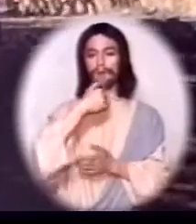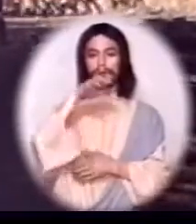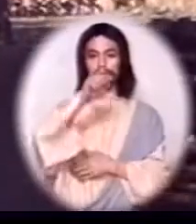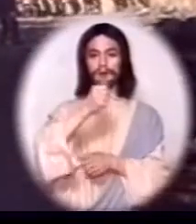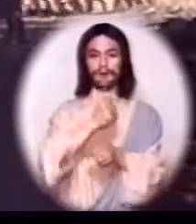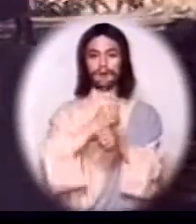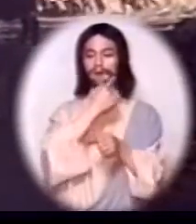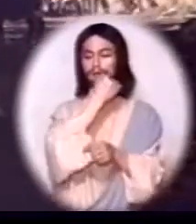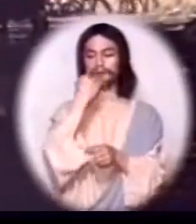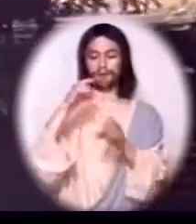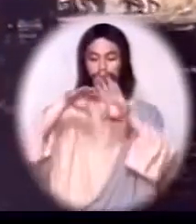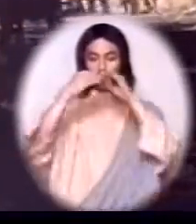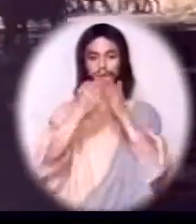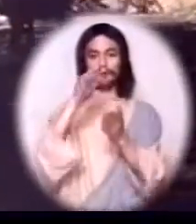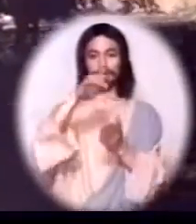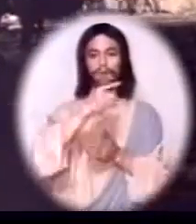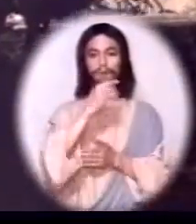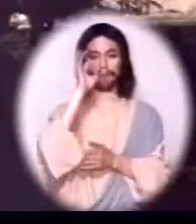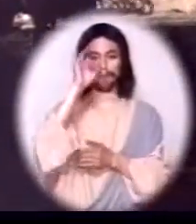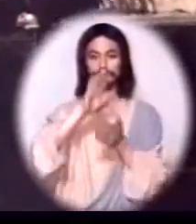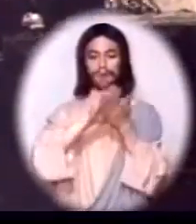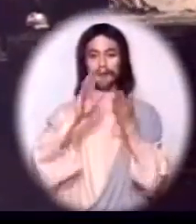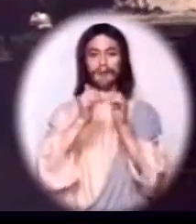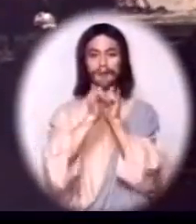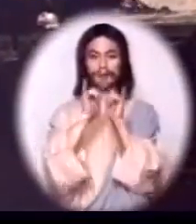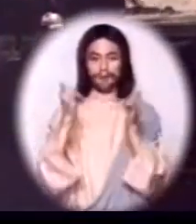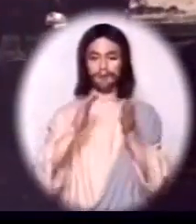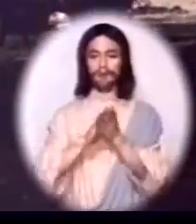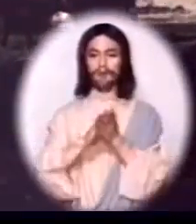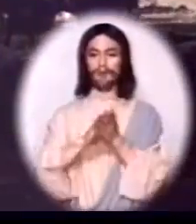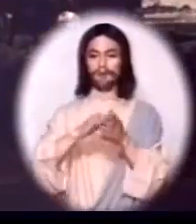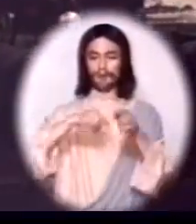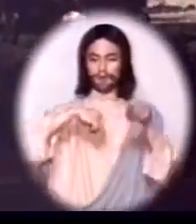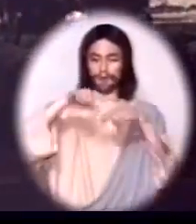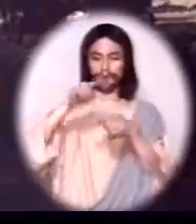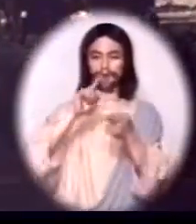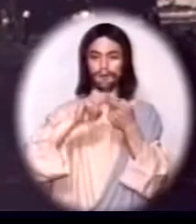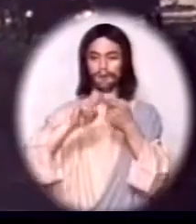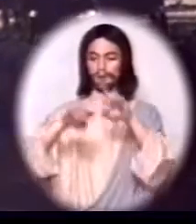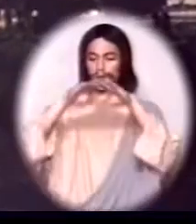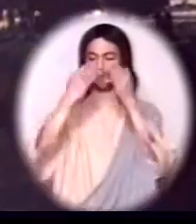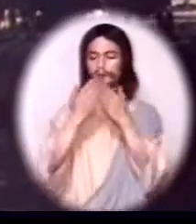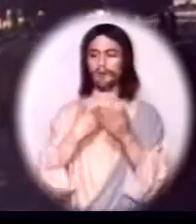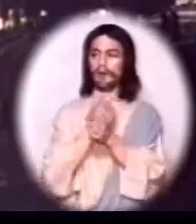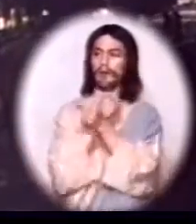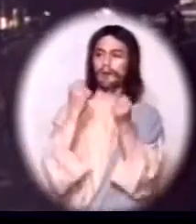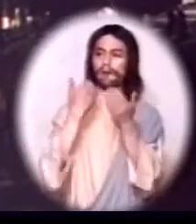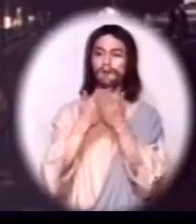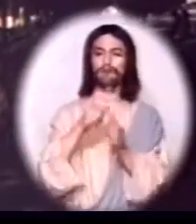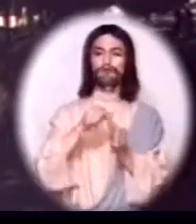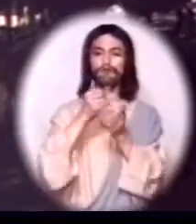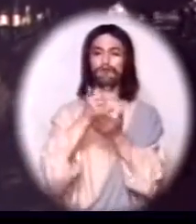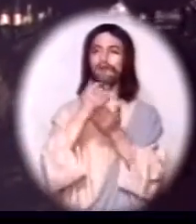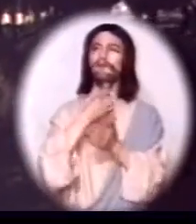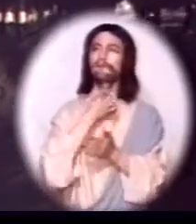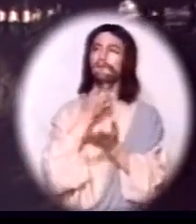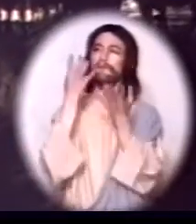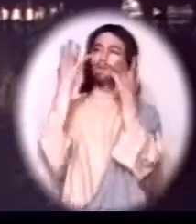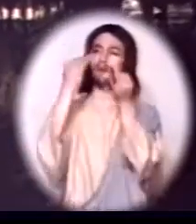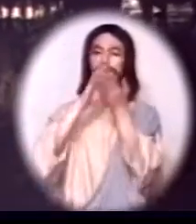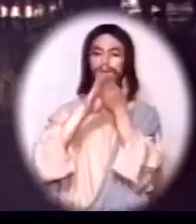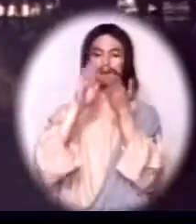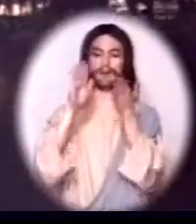로마가 지배하고 있는 증거가 모든 곳에 보입니다. 사람들은 폭정으로부터 자기들을 해방시켜줄 메시아를 갈망하고